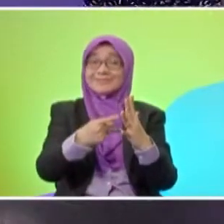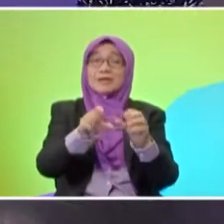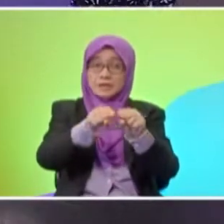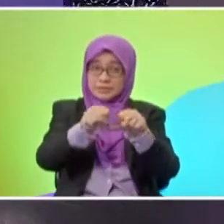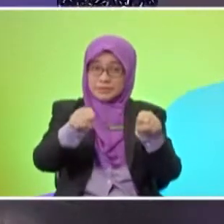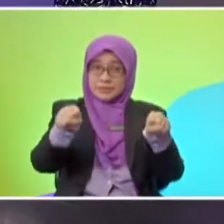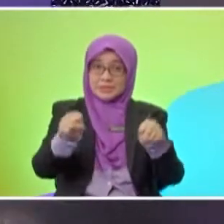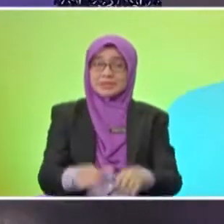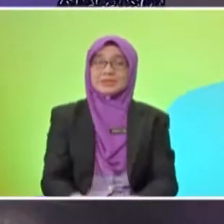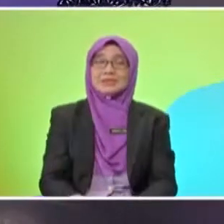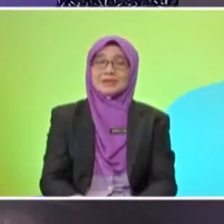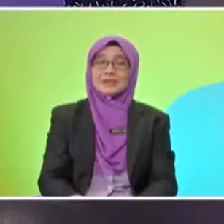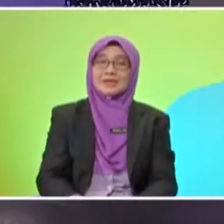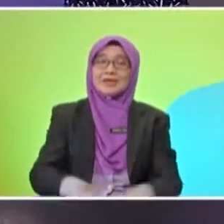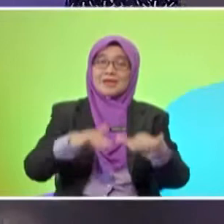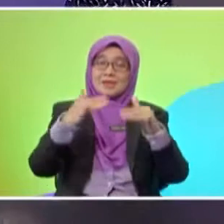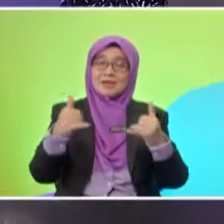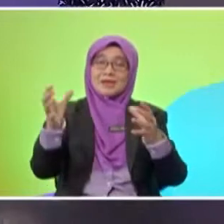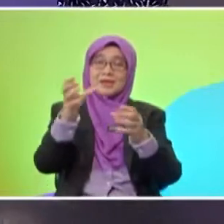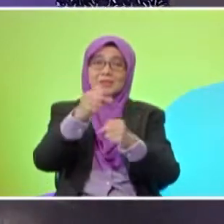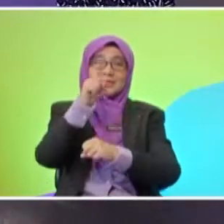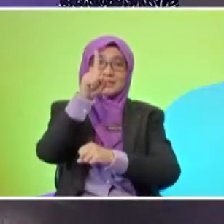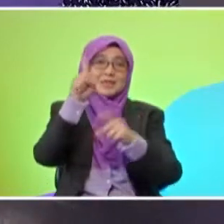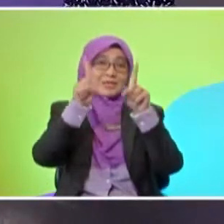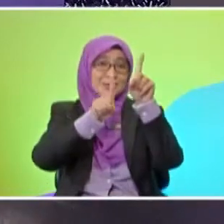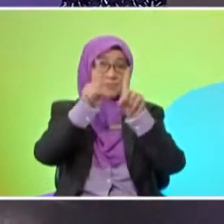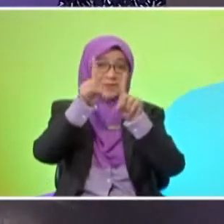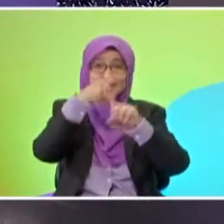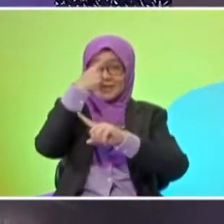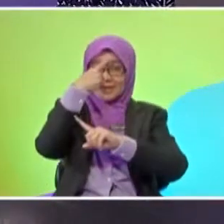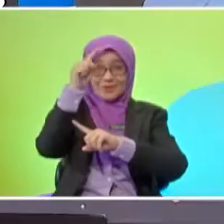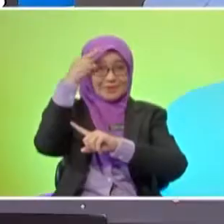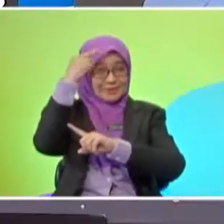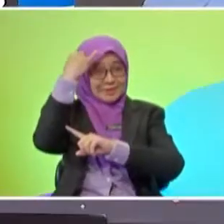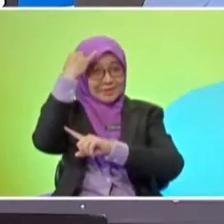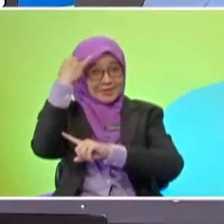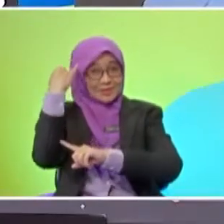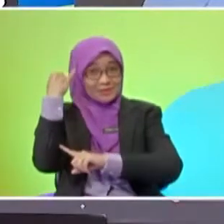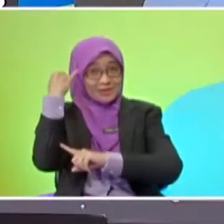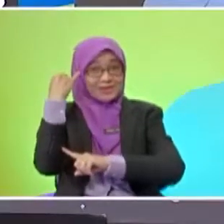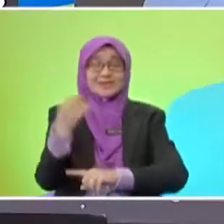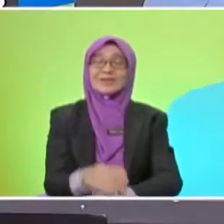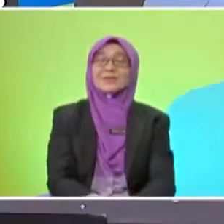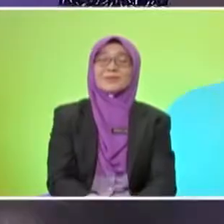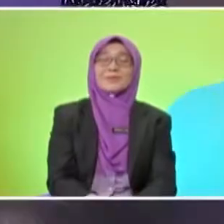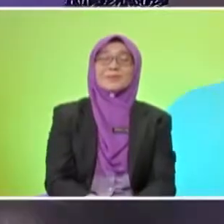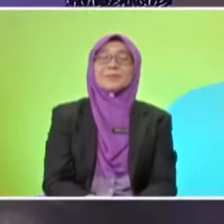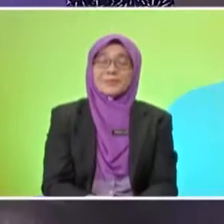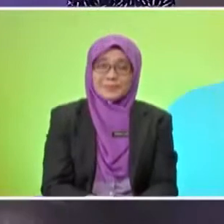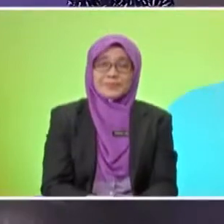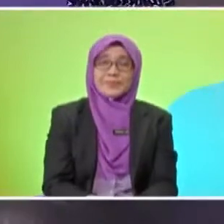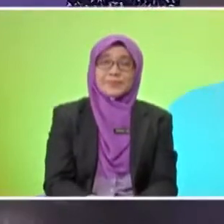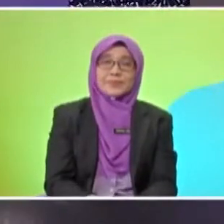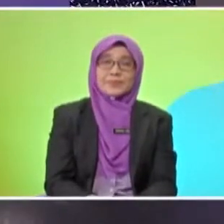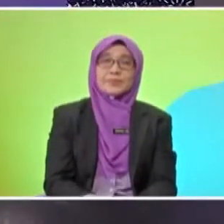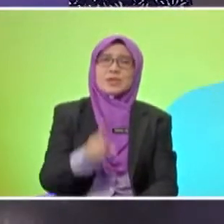satu bintang nulis tentang Alphard sing Iki aku Ivan YP